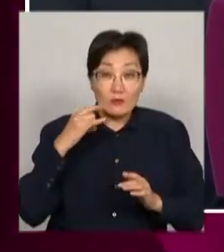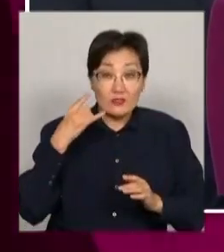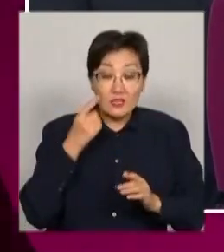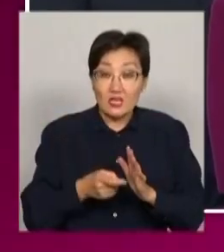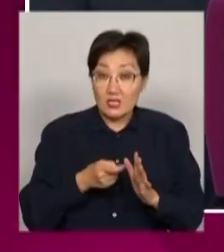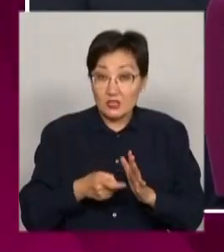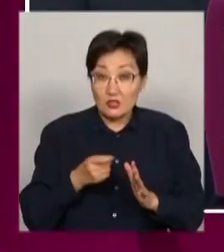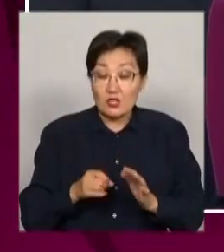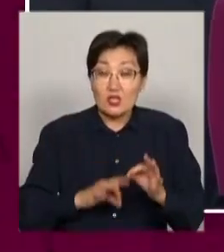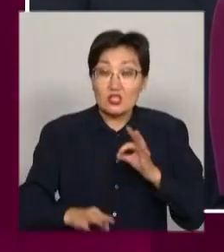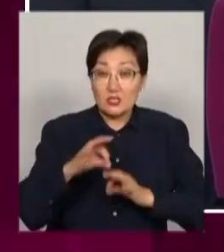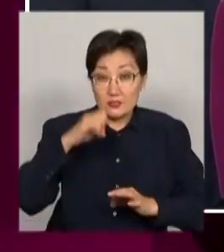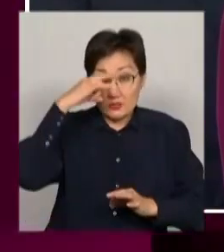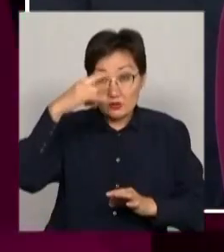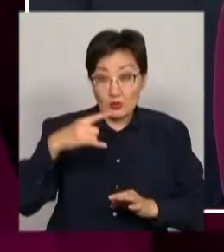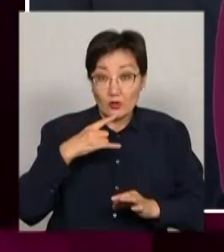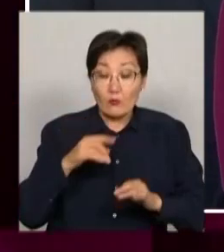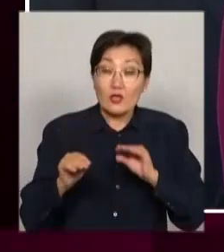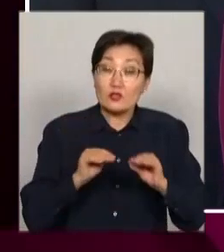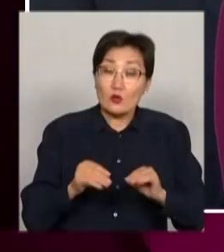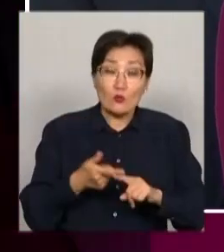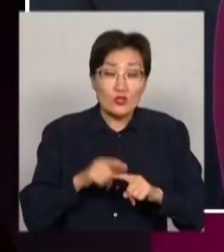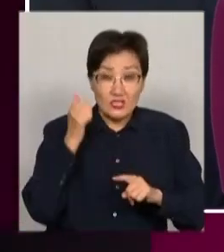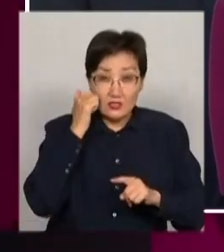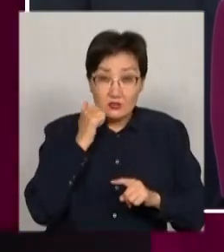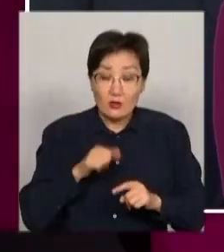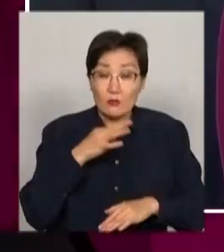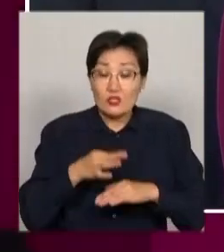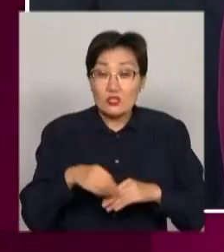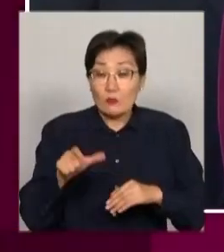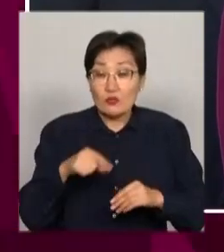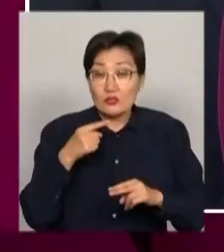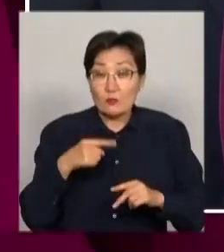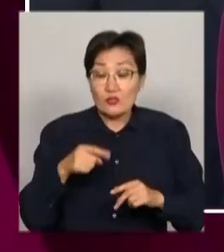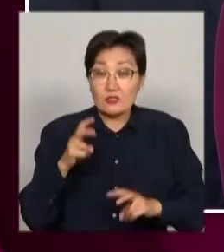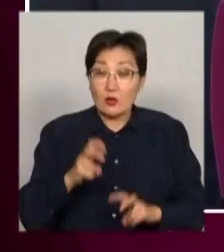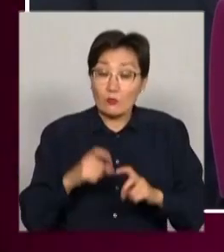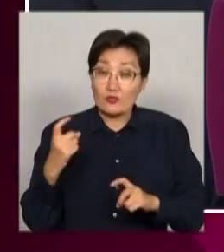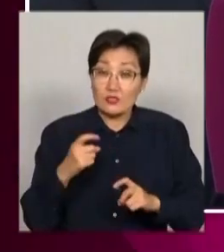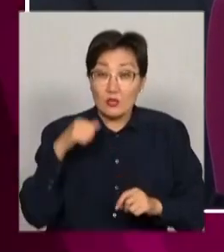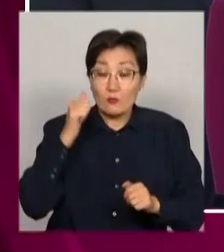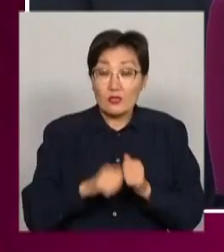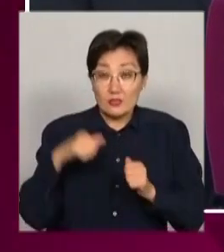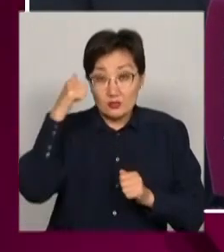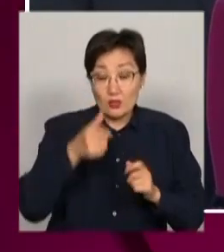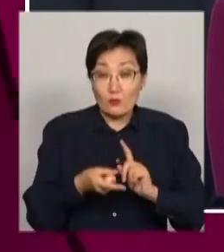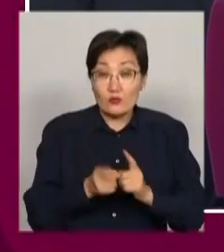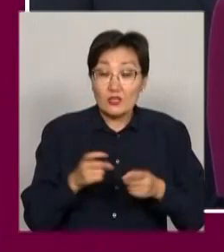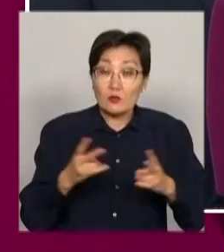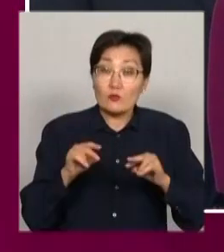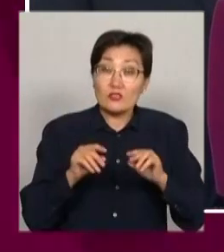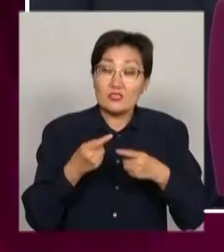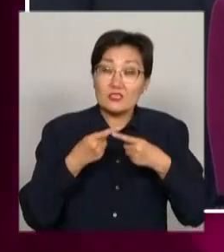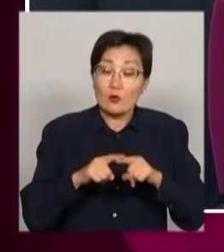Қарағанды және Шығыс Қазақстанда құрылғылар тым ескі екен. Жауаптылардың сөзінше өнеркәсіп иелері жыл сайын ауыстыруға тиісті